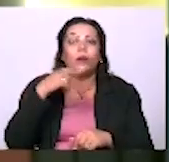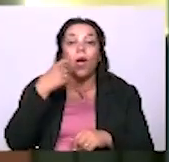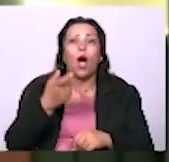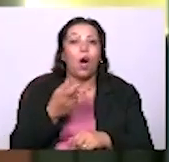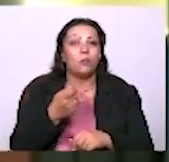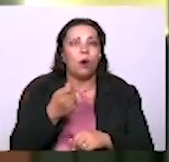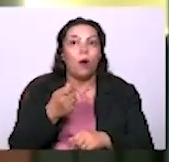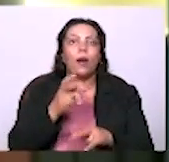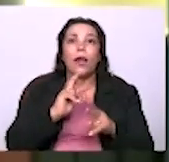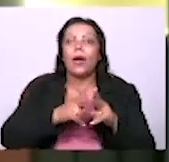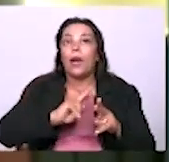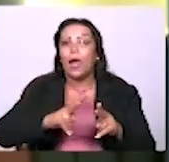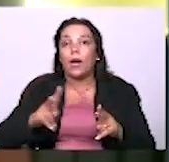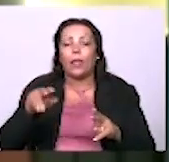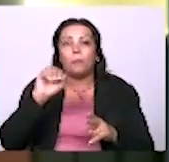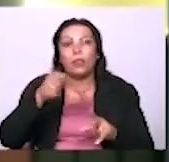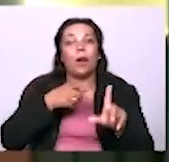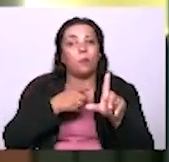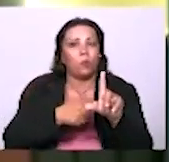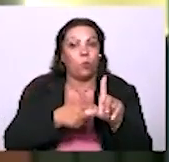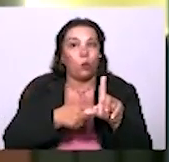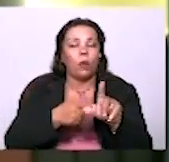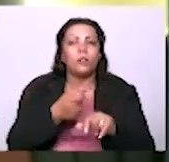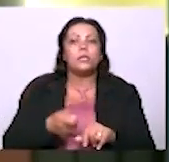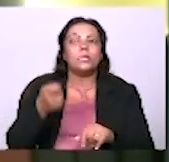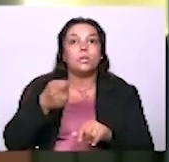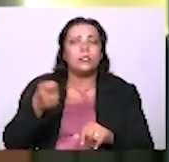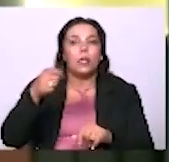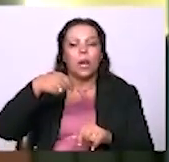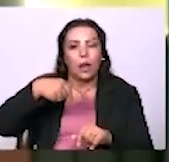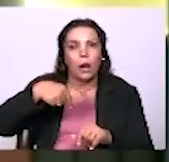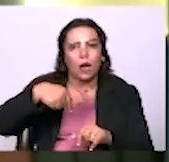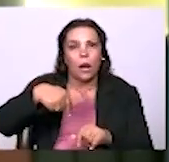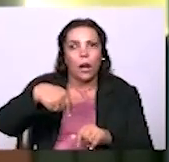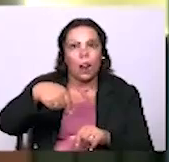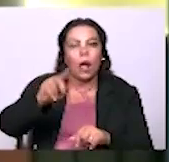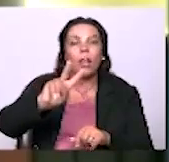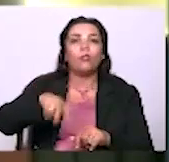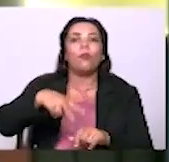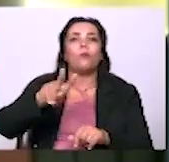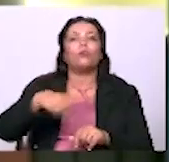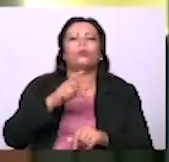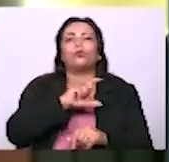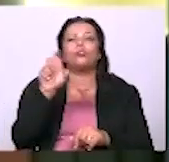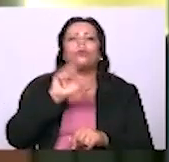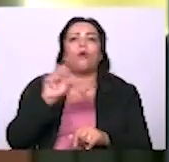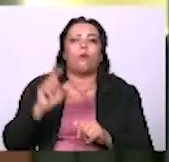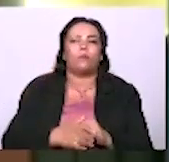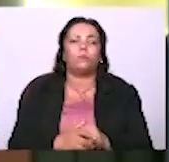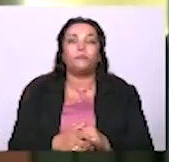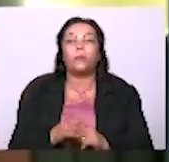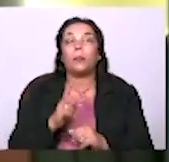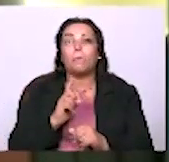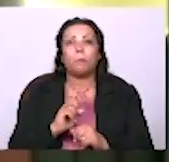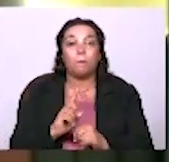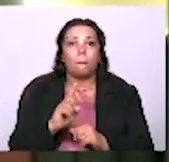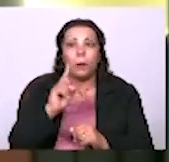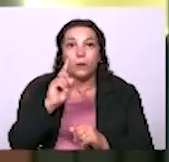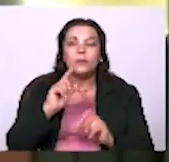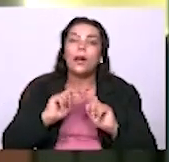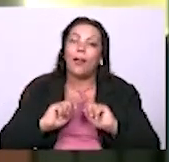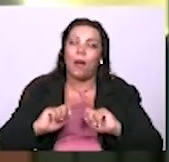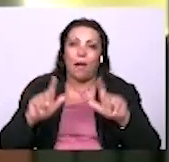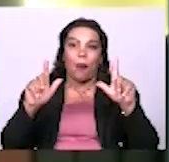المواد او المنتجات البتروليه هتز على مدار 18 شهر ولكنه